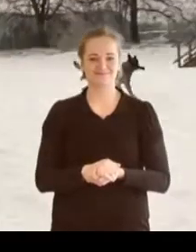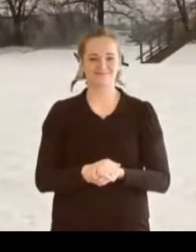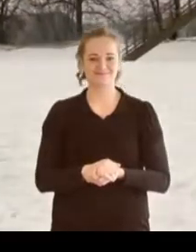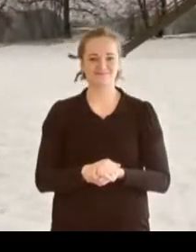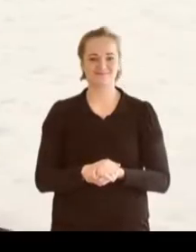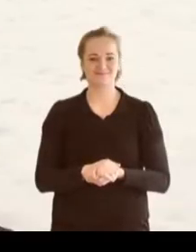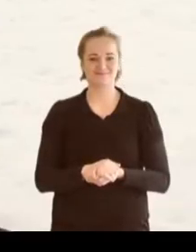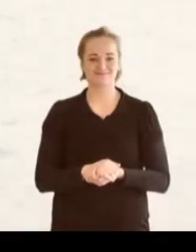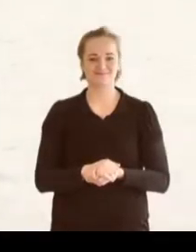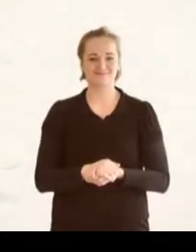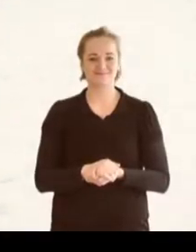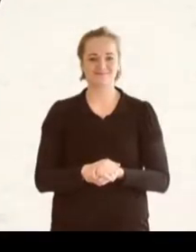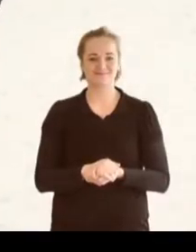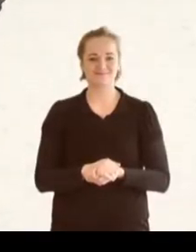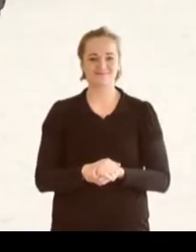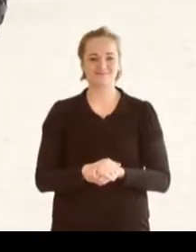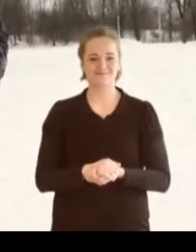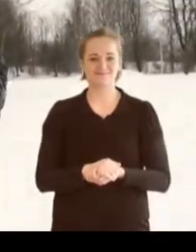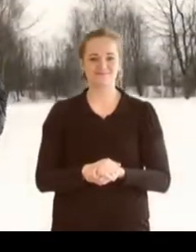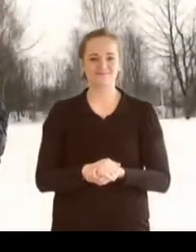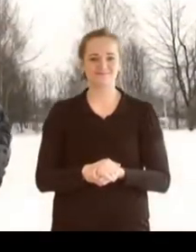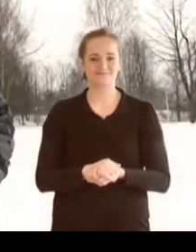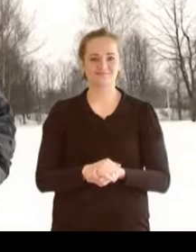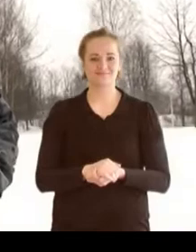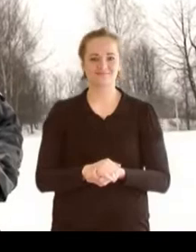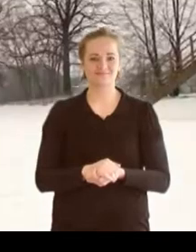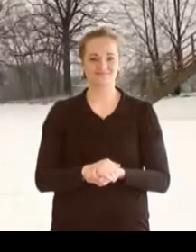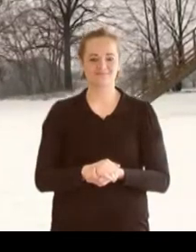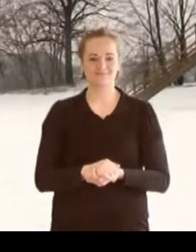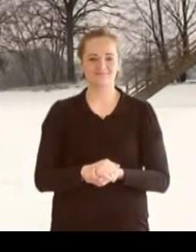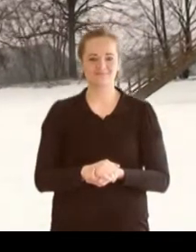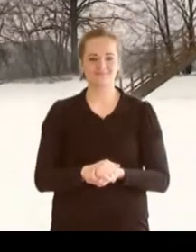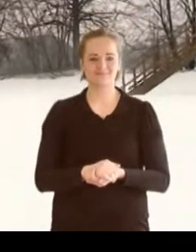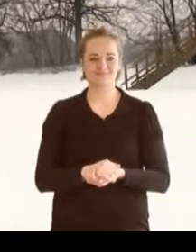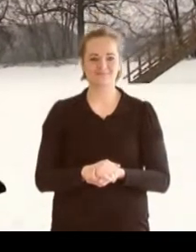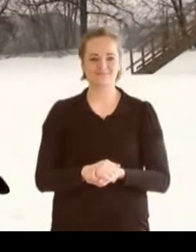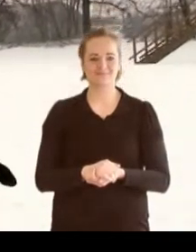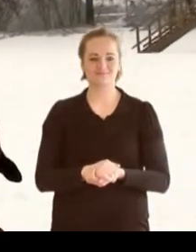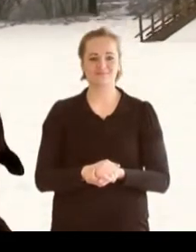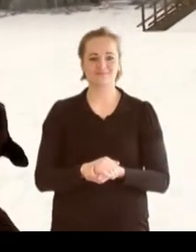Šunį dresavo vyresnysis specialistas Zbignevas Bobrovskij.